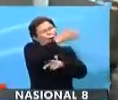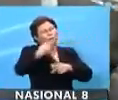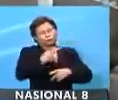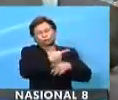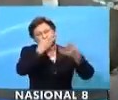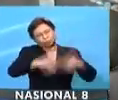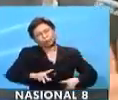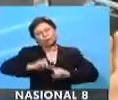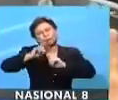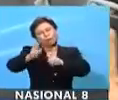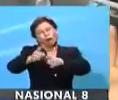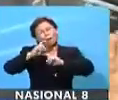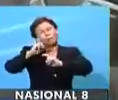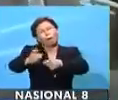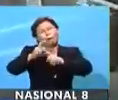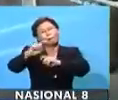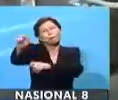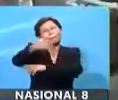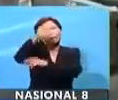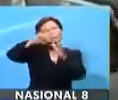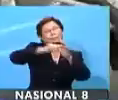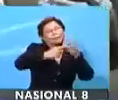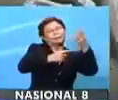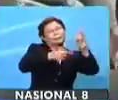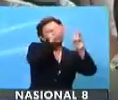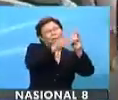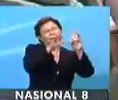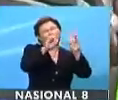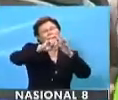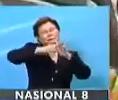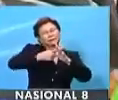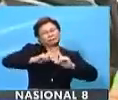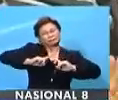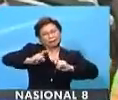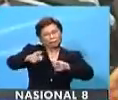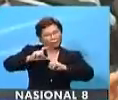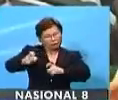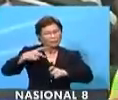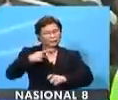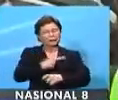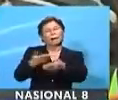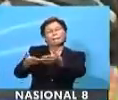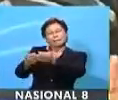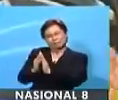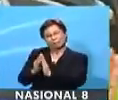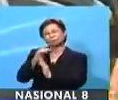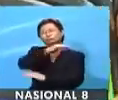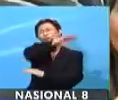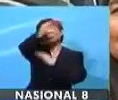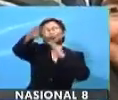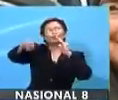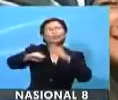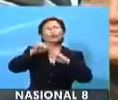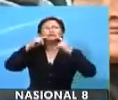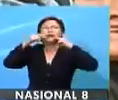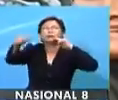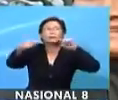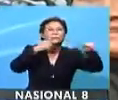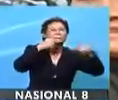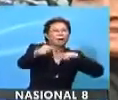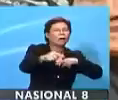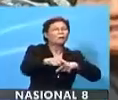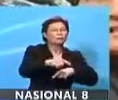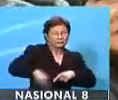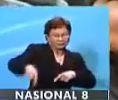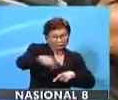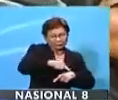Jalur Gemilang ni bermula pada 16 Ogos dan kita minta semua orang ramai di kawasan Parlimen Kuala Krau